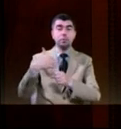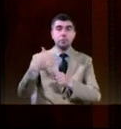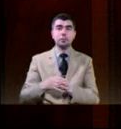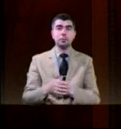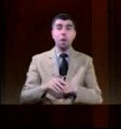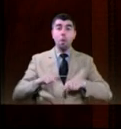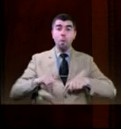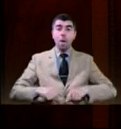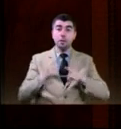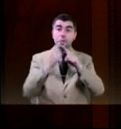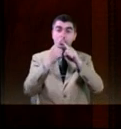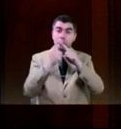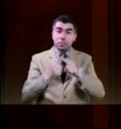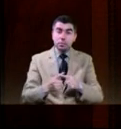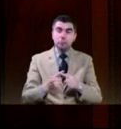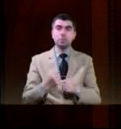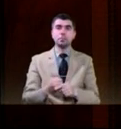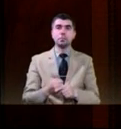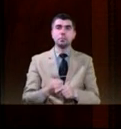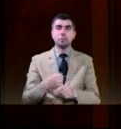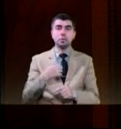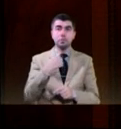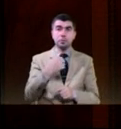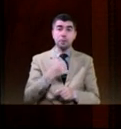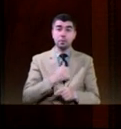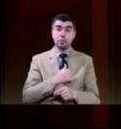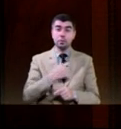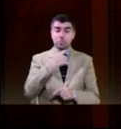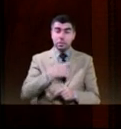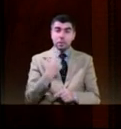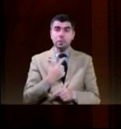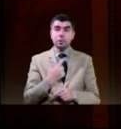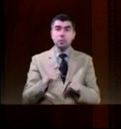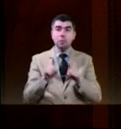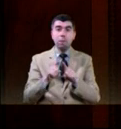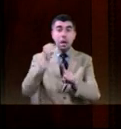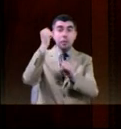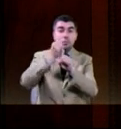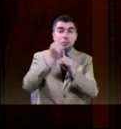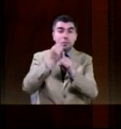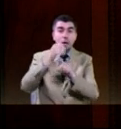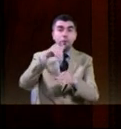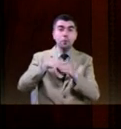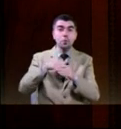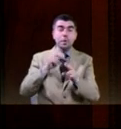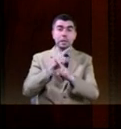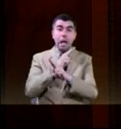السيد وزير المالية حتى هو كيردد هذا الكلام، تيقول لهم أنا في صالحي ما نديرش الإصلاح ديال التقاعد،